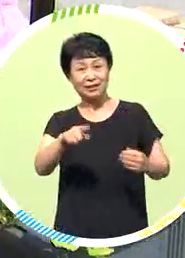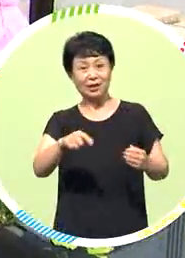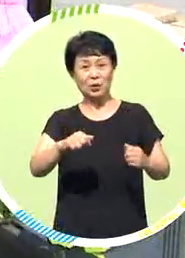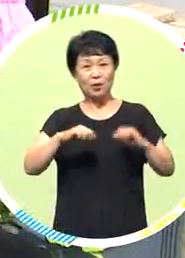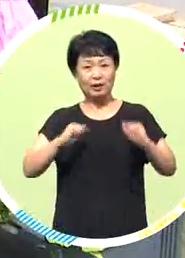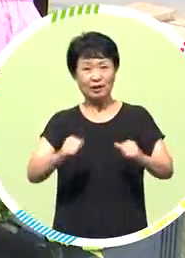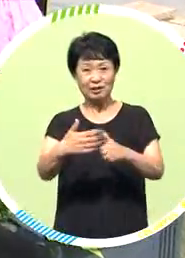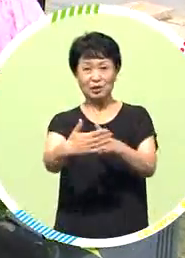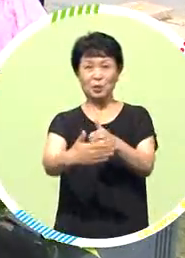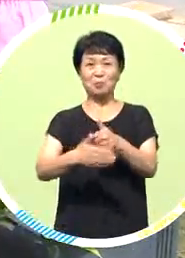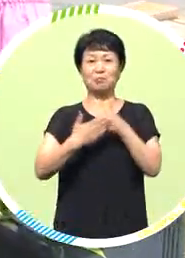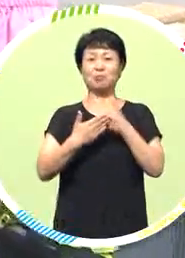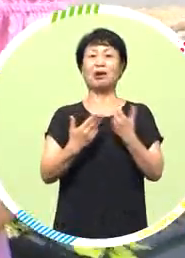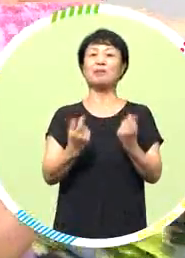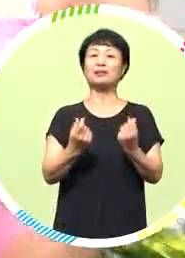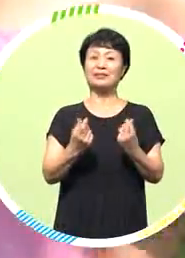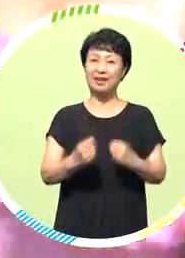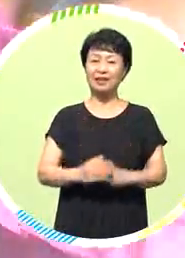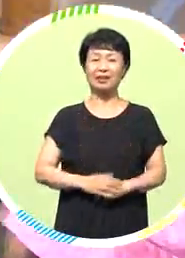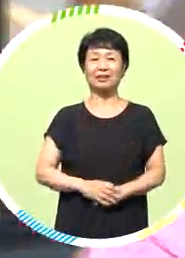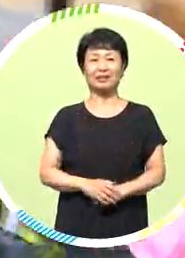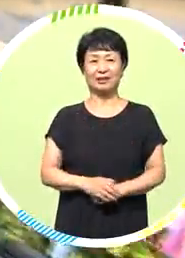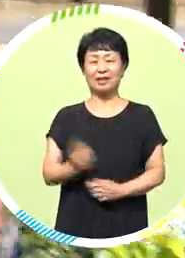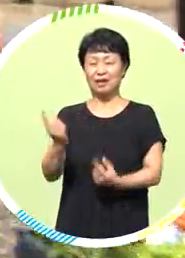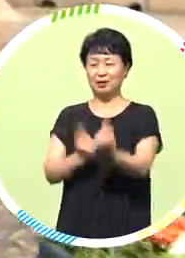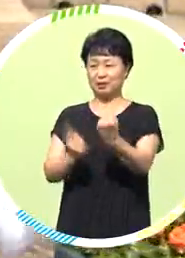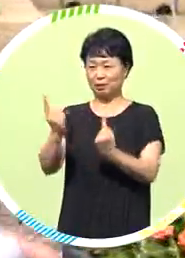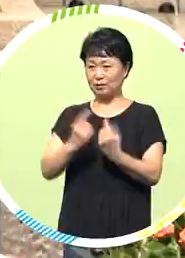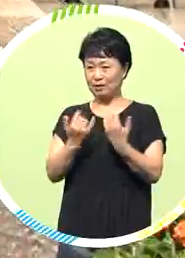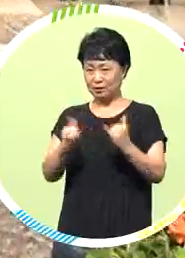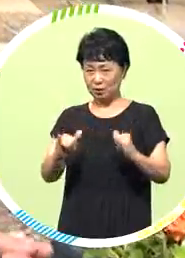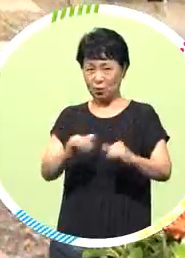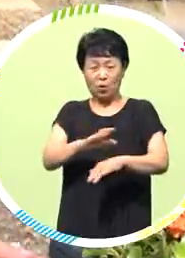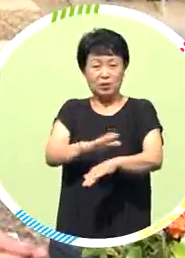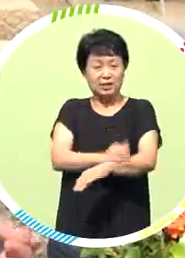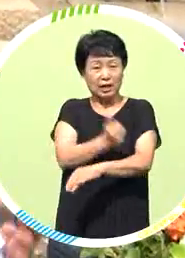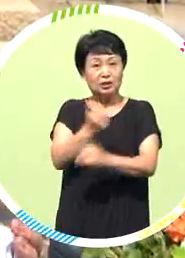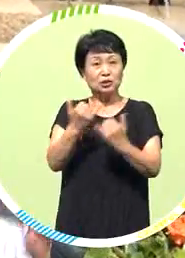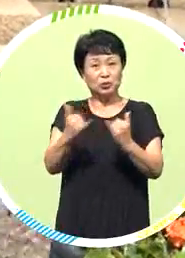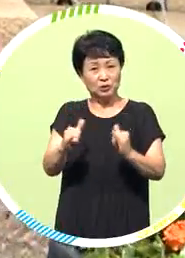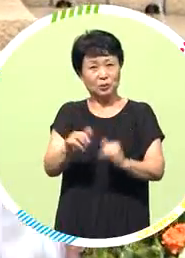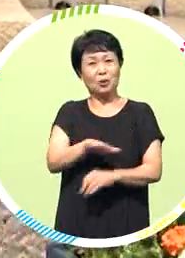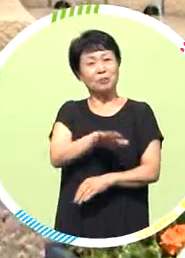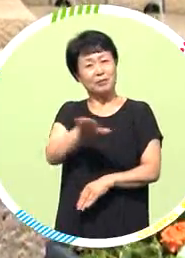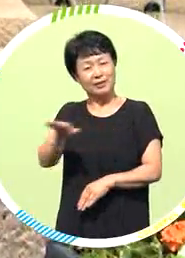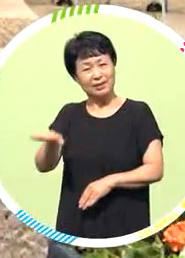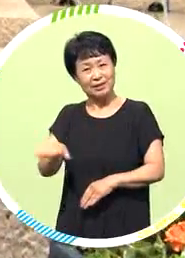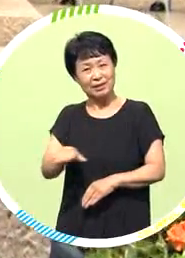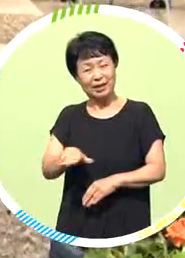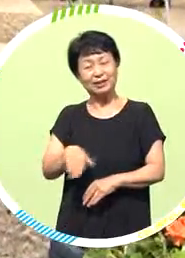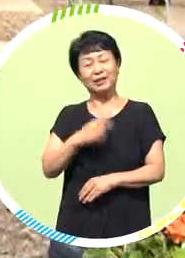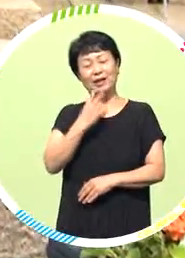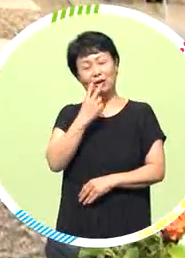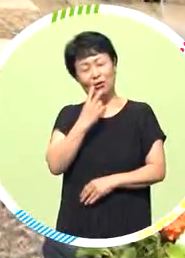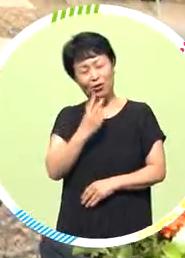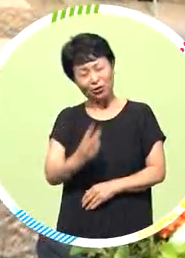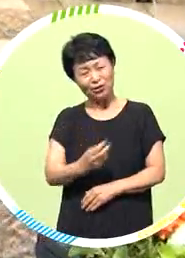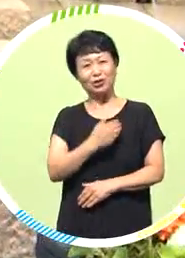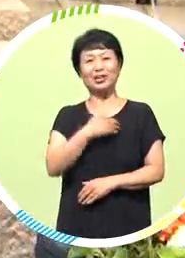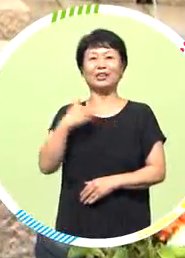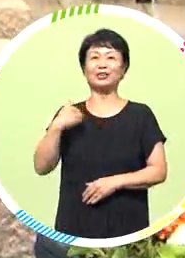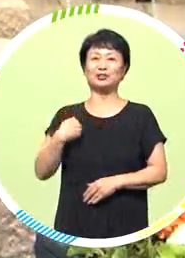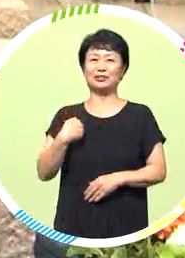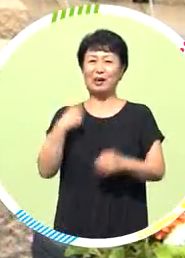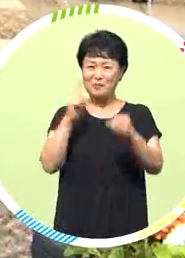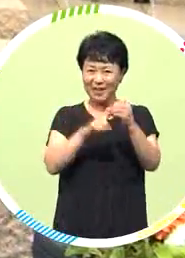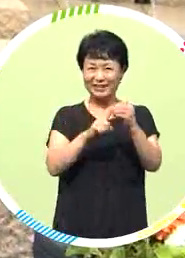はい、元気がもらえますよね。 そうですね、来てくださる方皆さんに、うん、選手の方にも皆さんに、うん、安らぎを与えることと思いますので頑